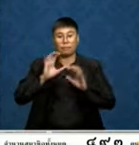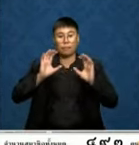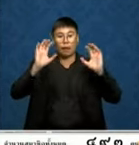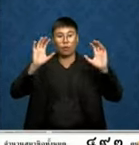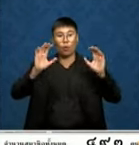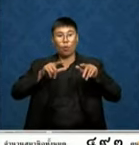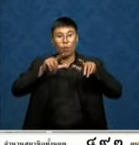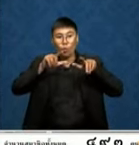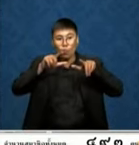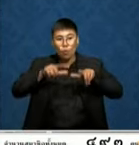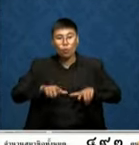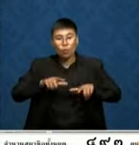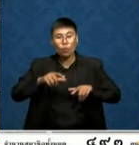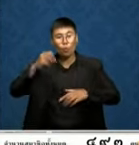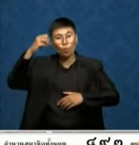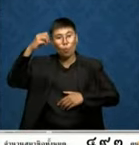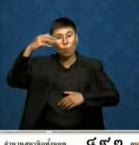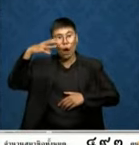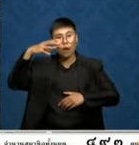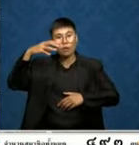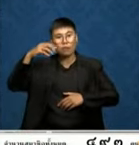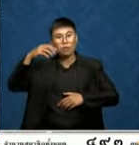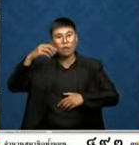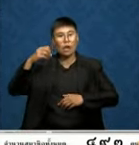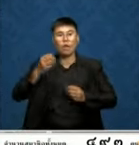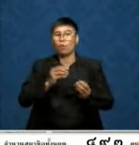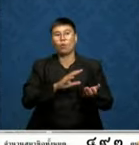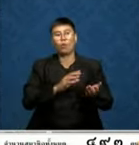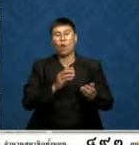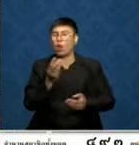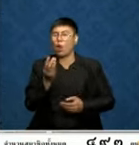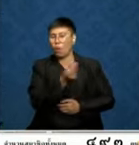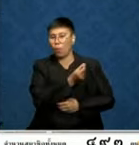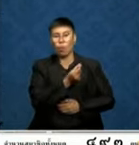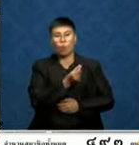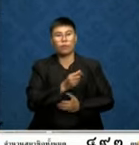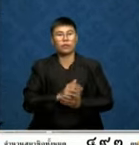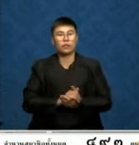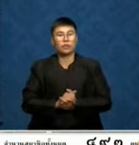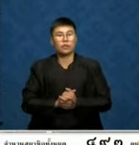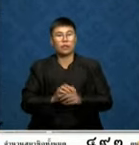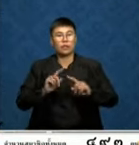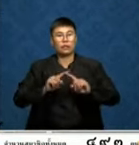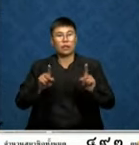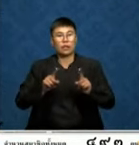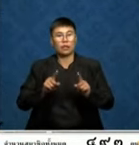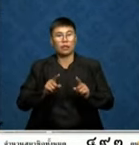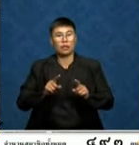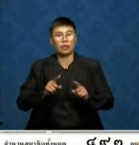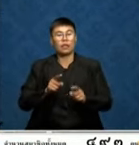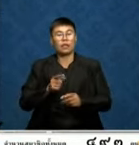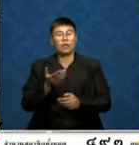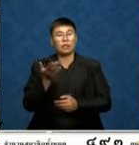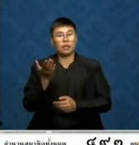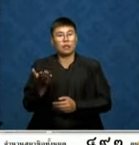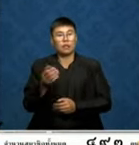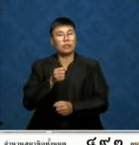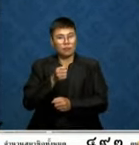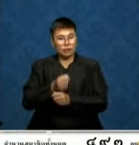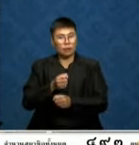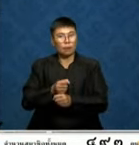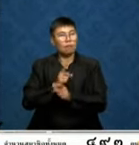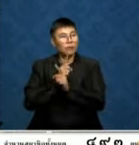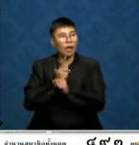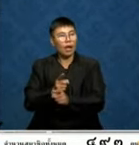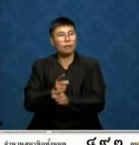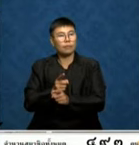ลดค่าไฟฟ้าทันทีซึ่งท่านก็ได้ดำเนินการตามที่ได้หาเสียงและตาม